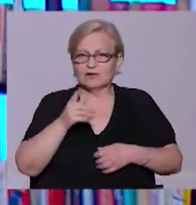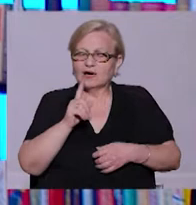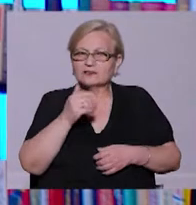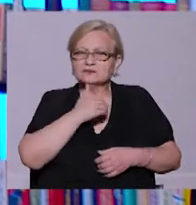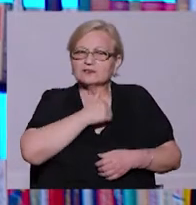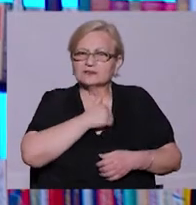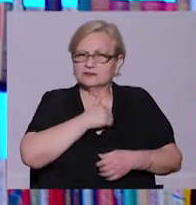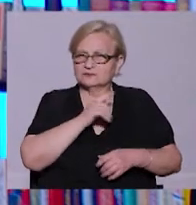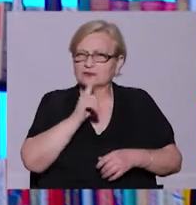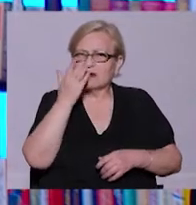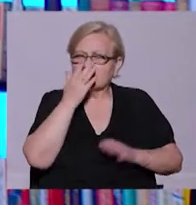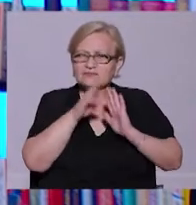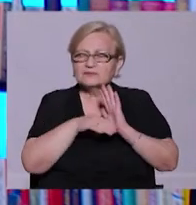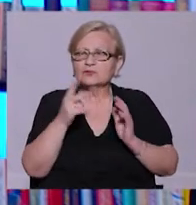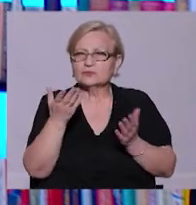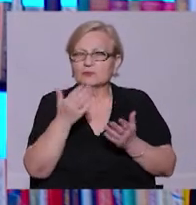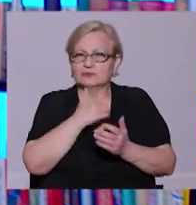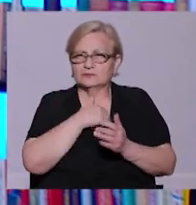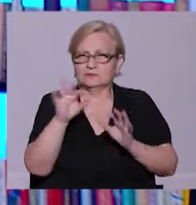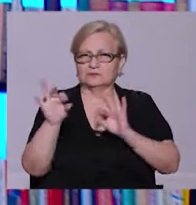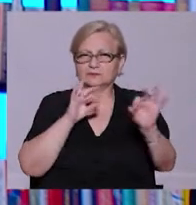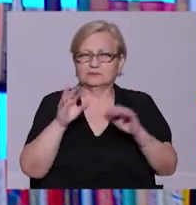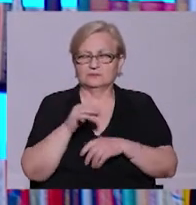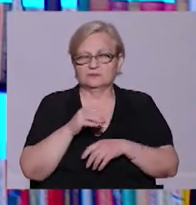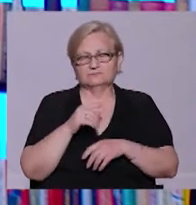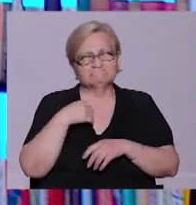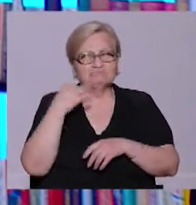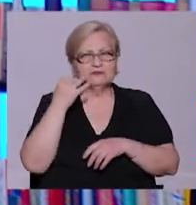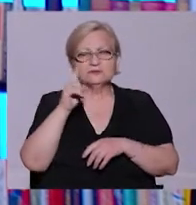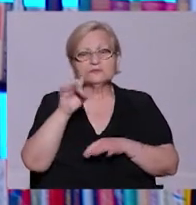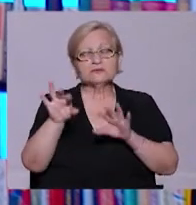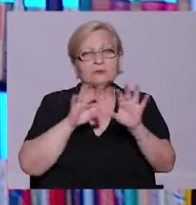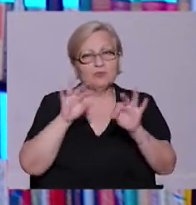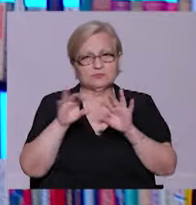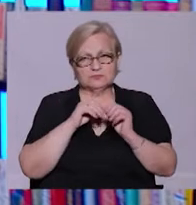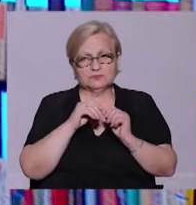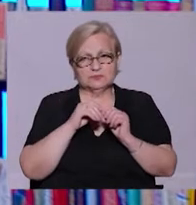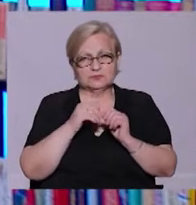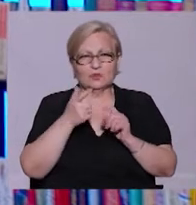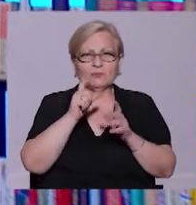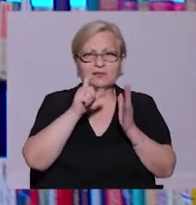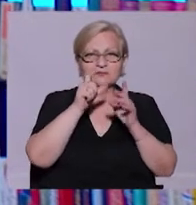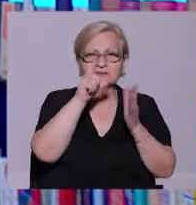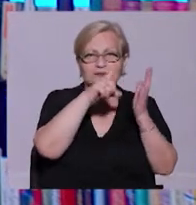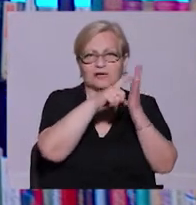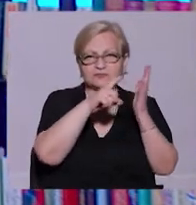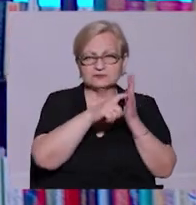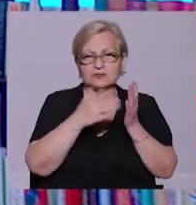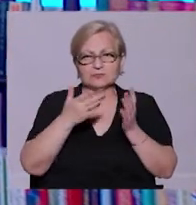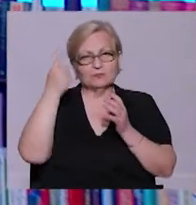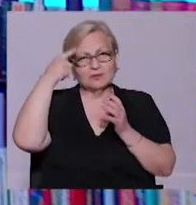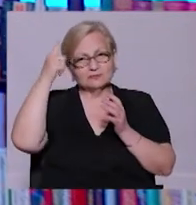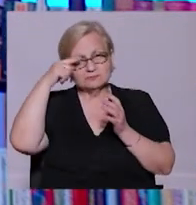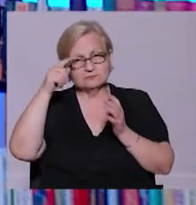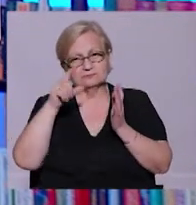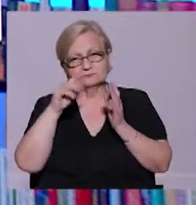დაკავშირებით გინდათ რომ ჩავატარო? ნეტა რას აირჩევდით? Რომელ ტექსტს, რომელ ზღაპარს ან